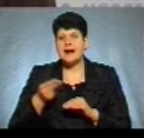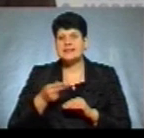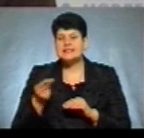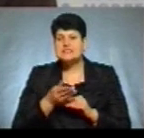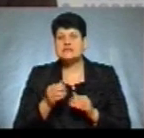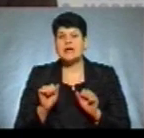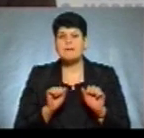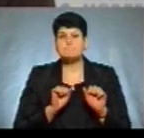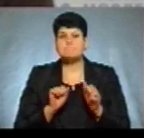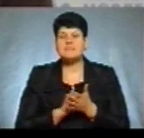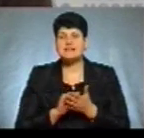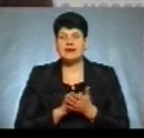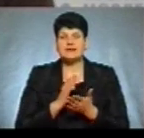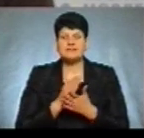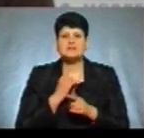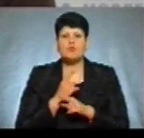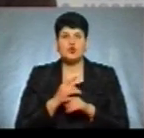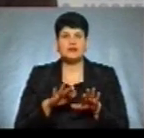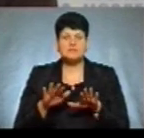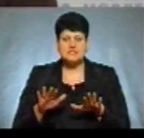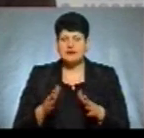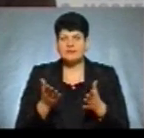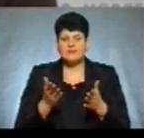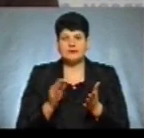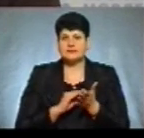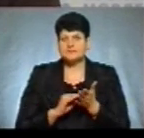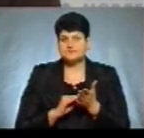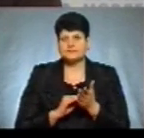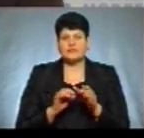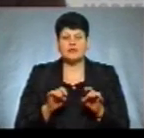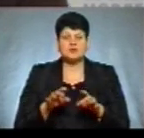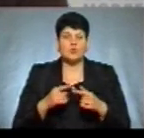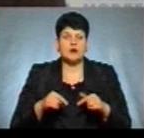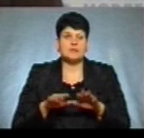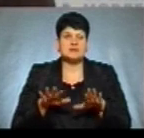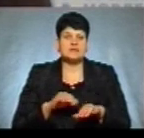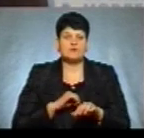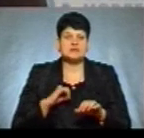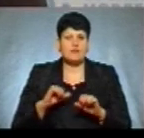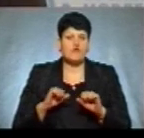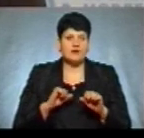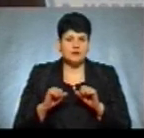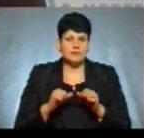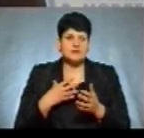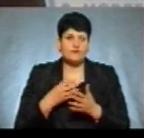місцях. Це стосується тих місць, які не визначені рішенням органів місцевого самоврядування своїми відповідно